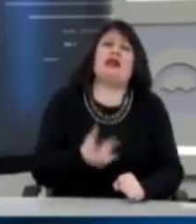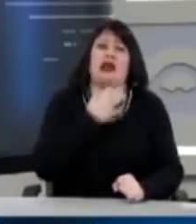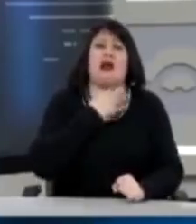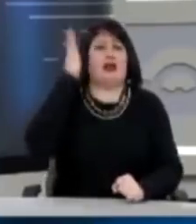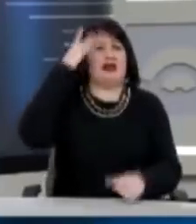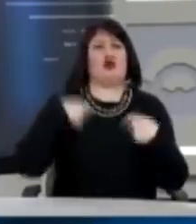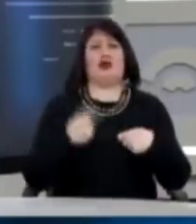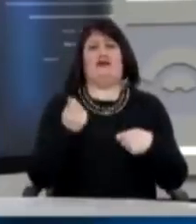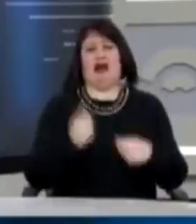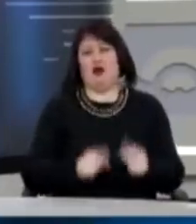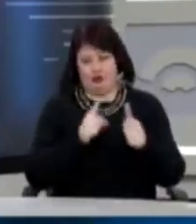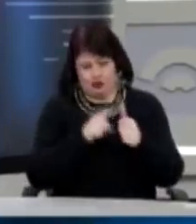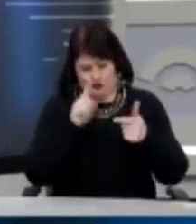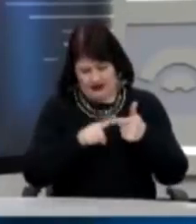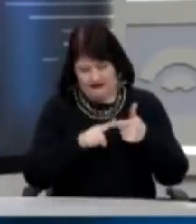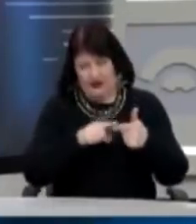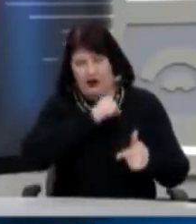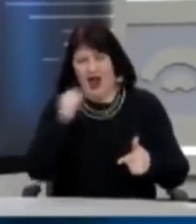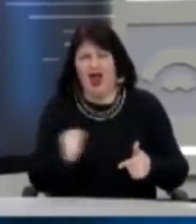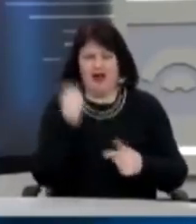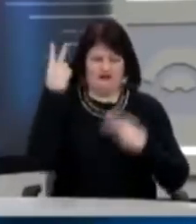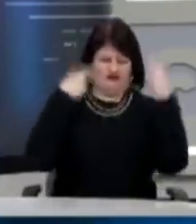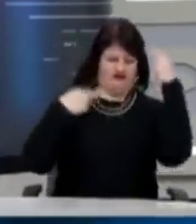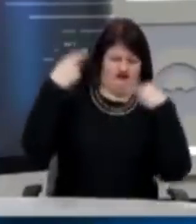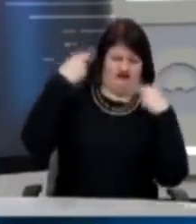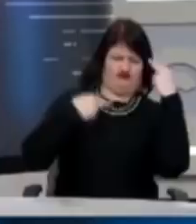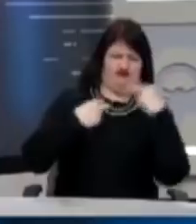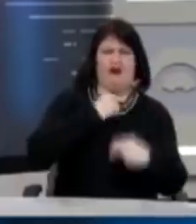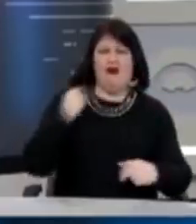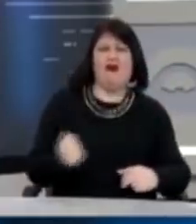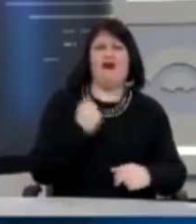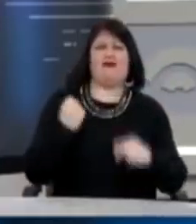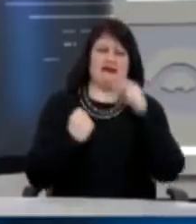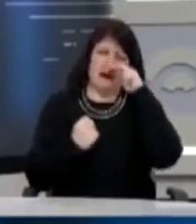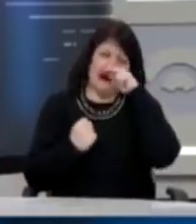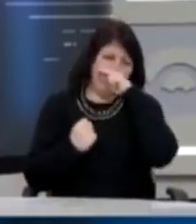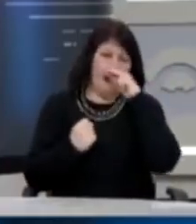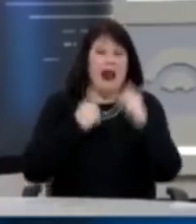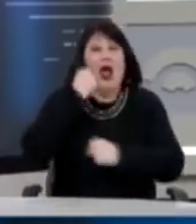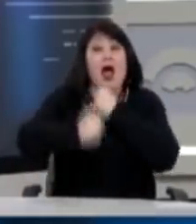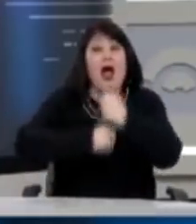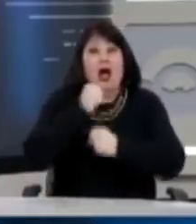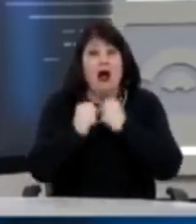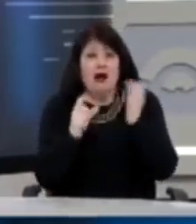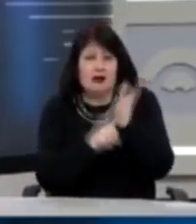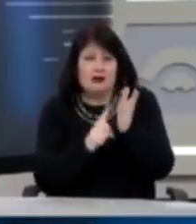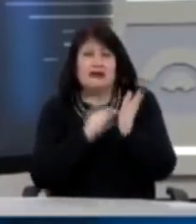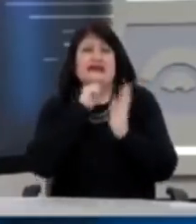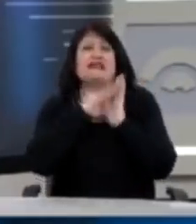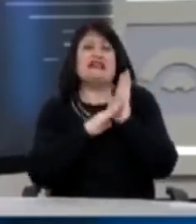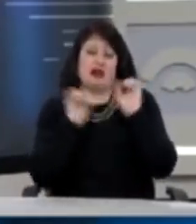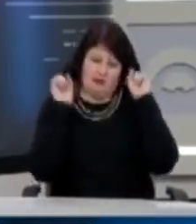κεφαλαίου. Δεύτερο, η ασφυκτική επιτροπή. Όλα αυτά τα χρόνια δεν θεσμοθετήθηκε και